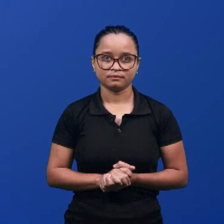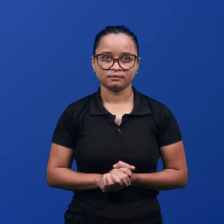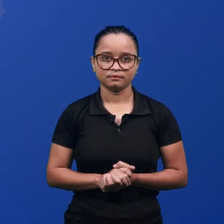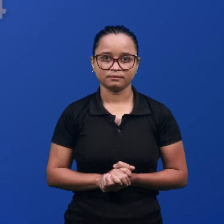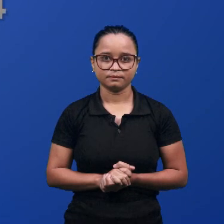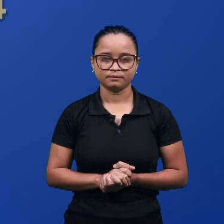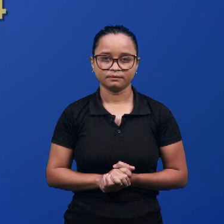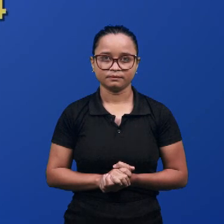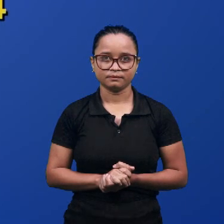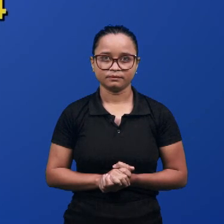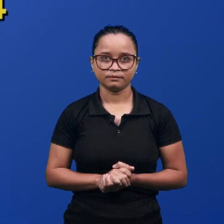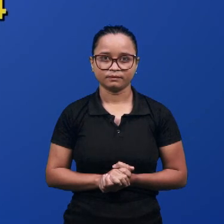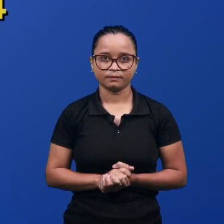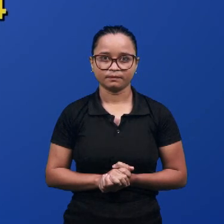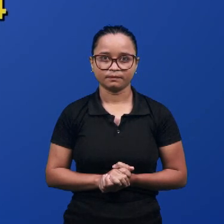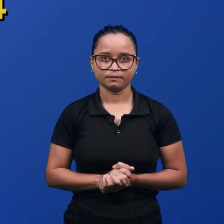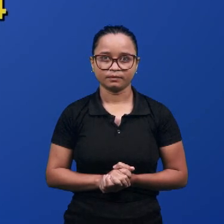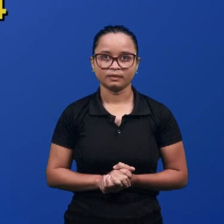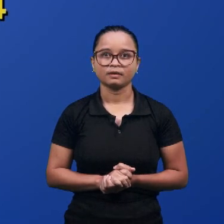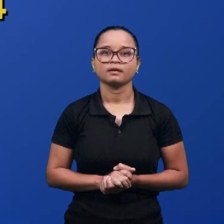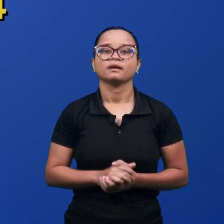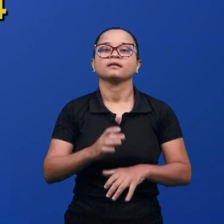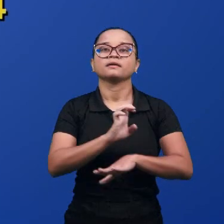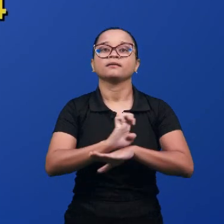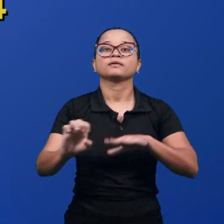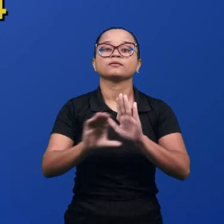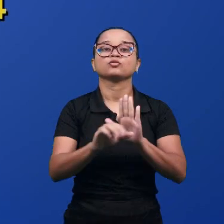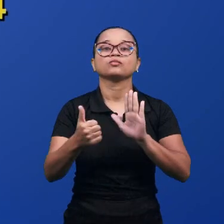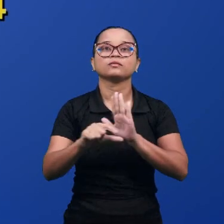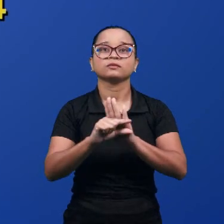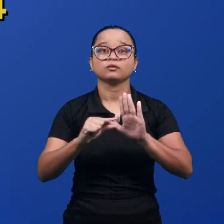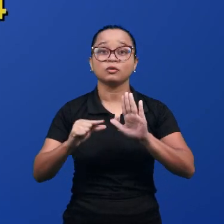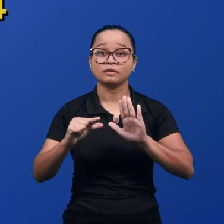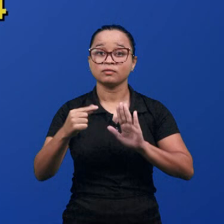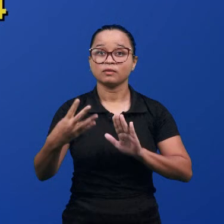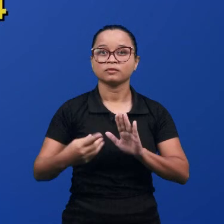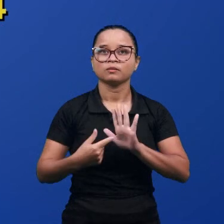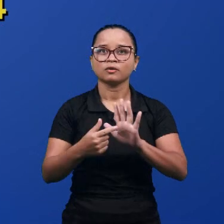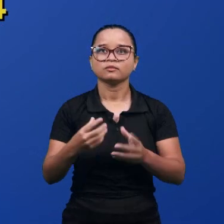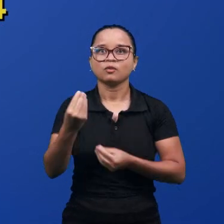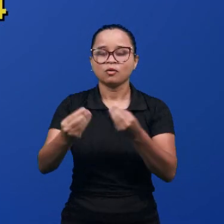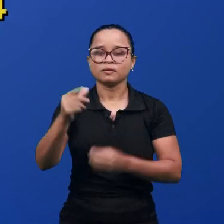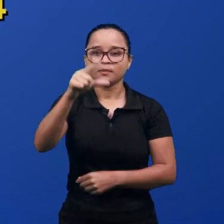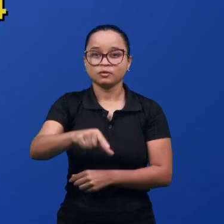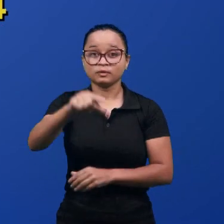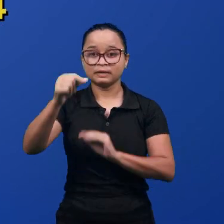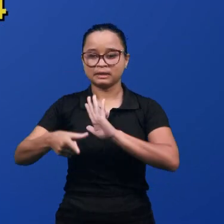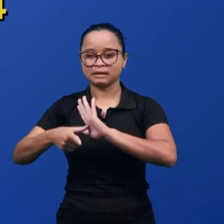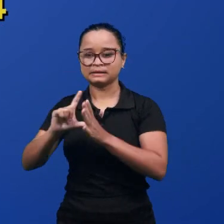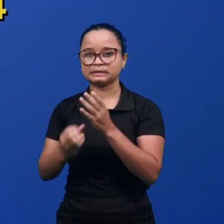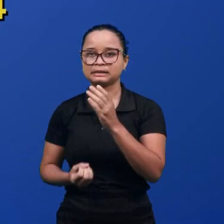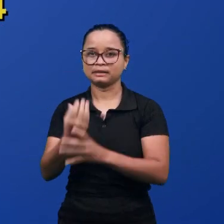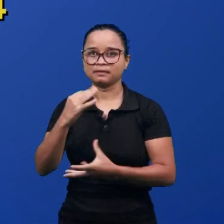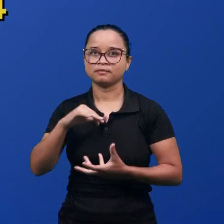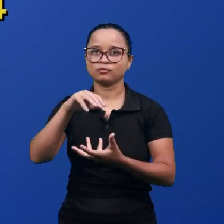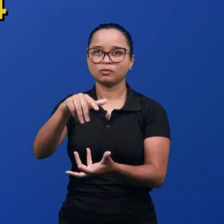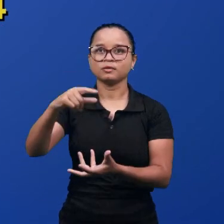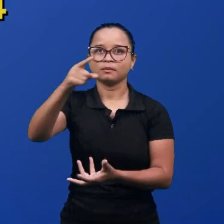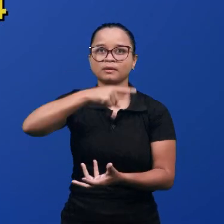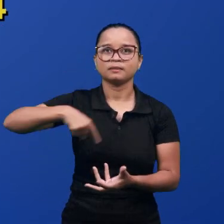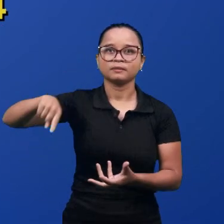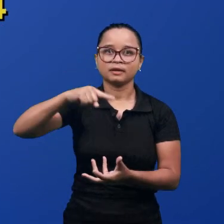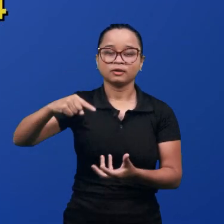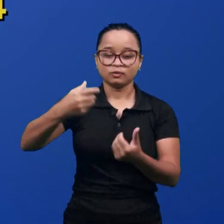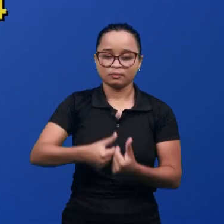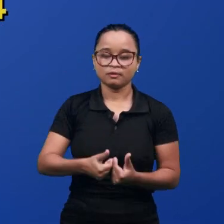Comme nous pouvons voir en Éphésiens 1, 4, qui dit, comme nous a aussi élus en lui avant la fondation du monde, afin que nous soyons